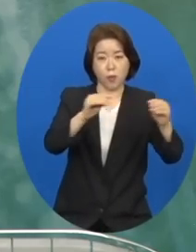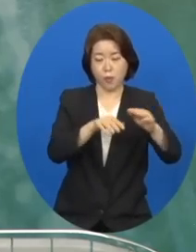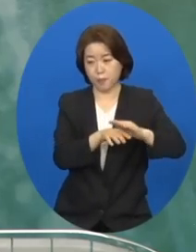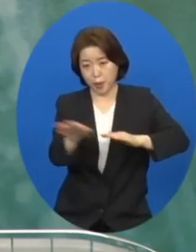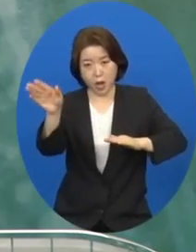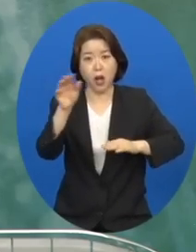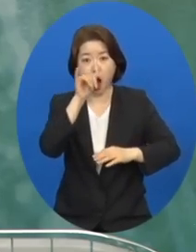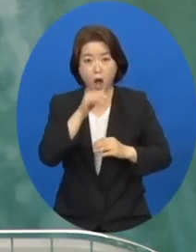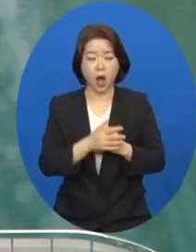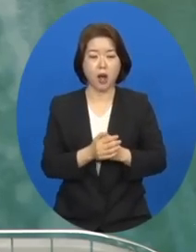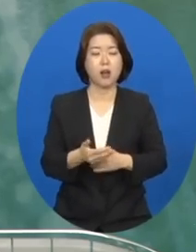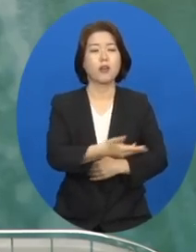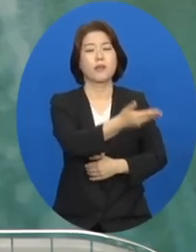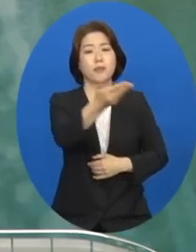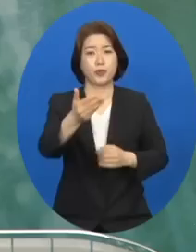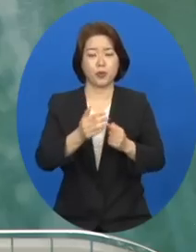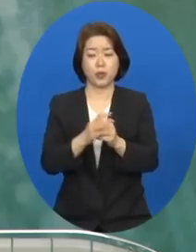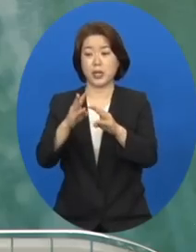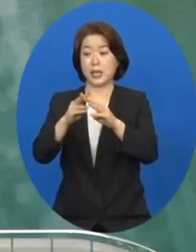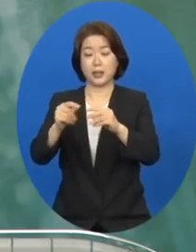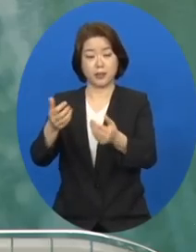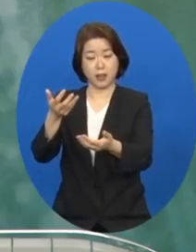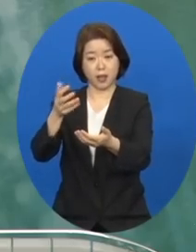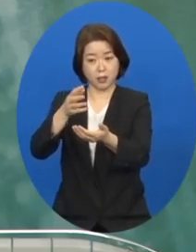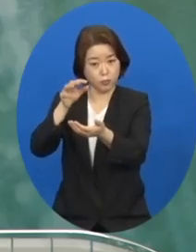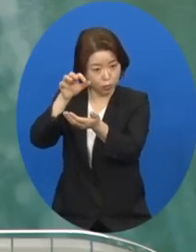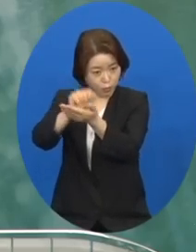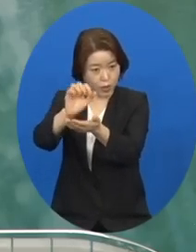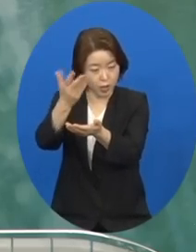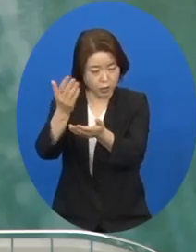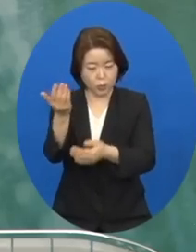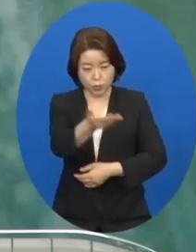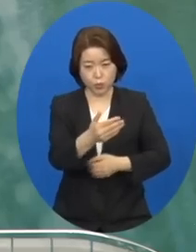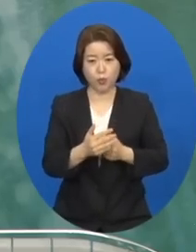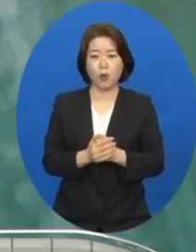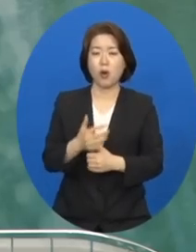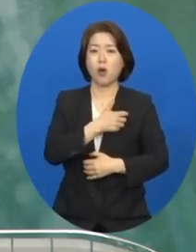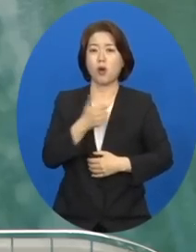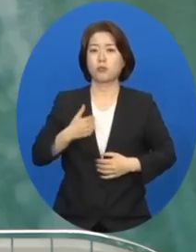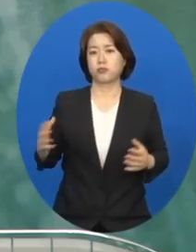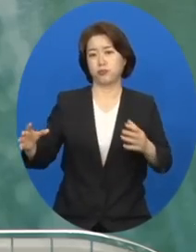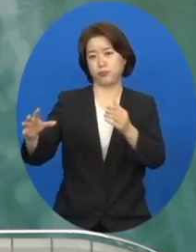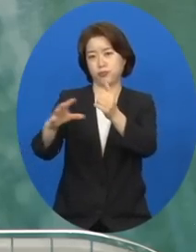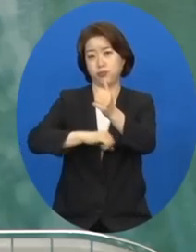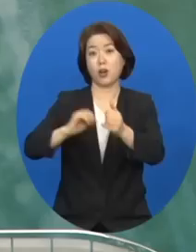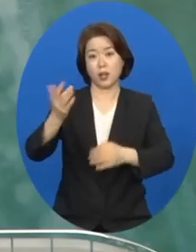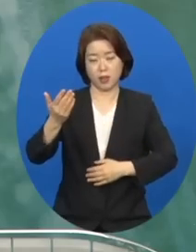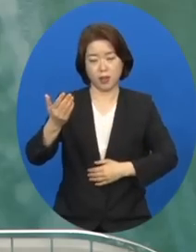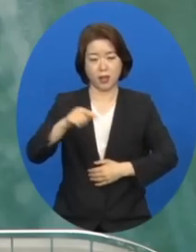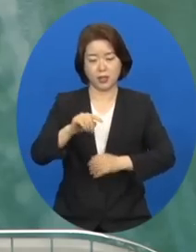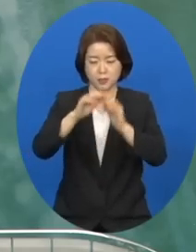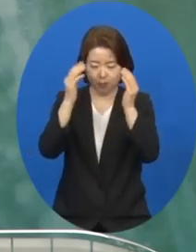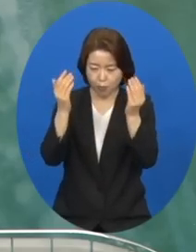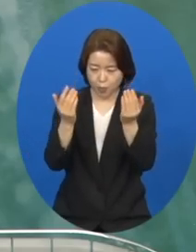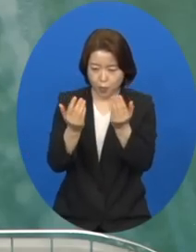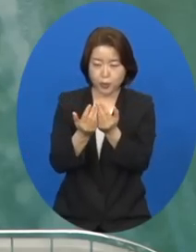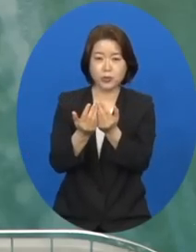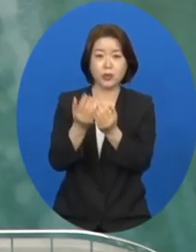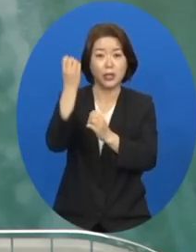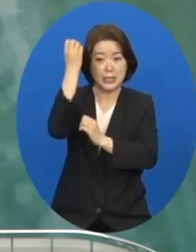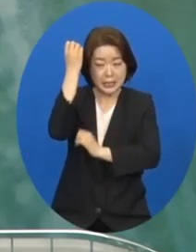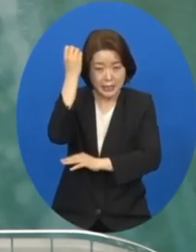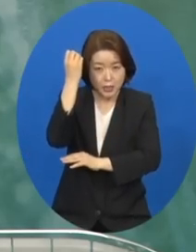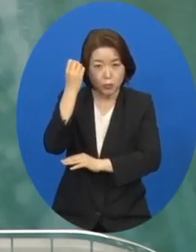주었다 그리고 너희에게 이제 땅을 줄 것이고 너희에게 풍성한 수확을 거두게 할텐데 이 모든 것의 근원은